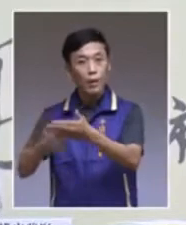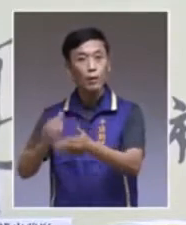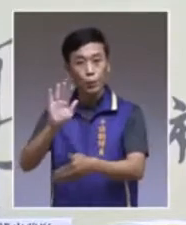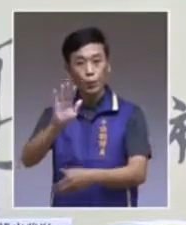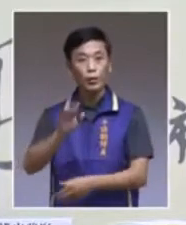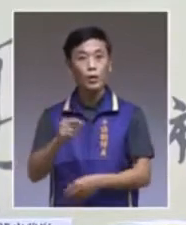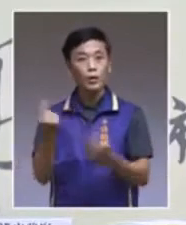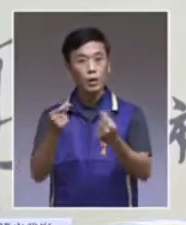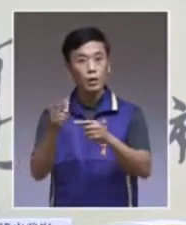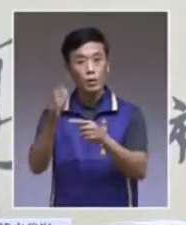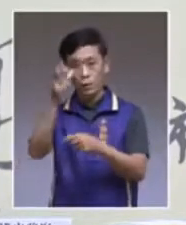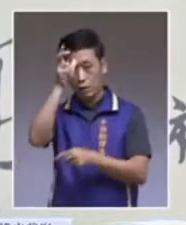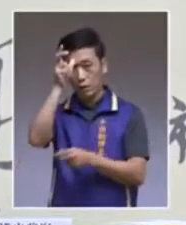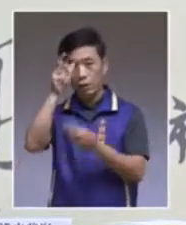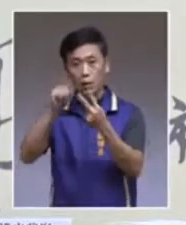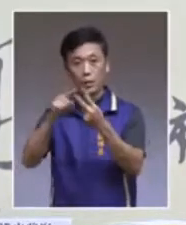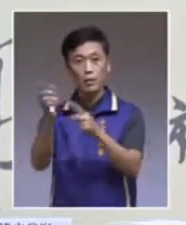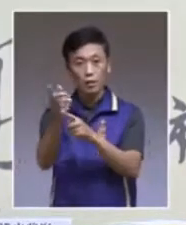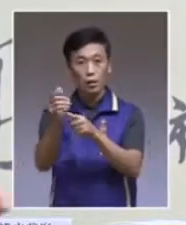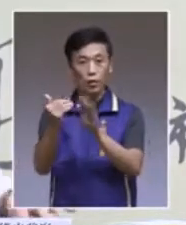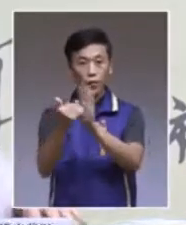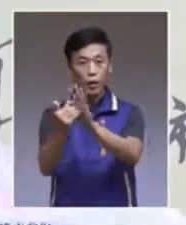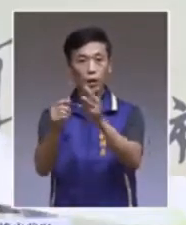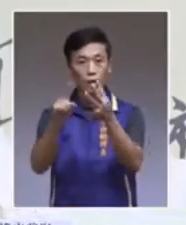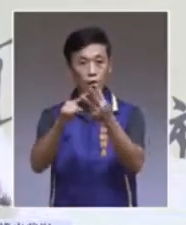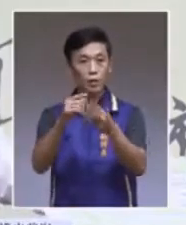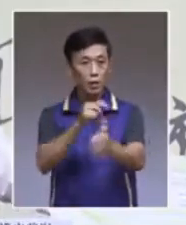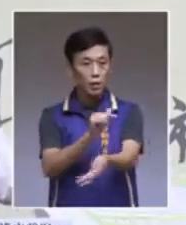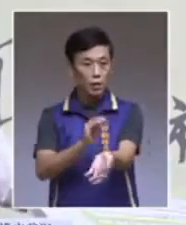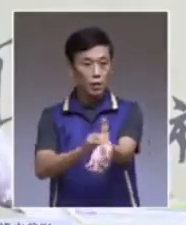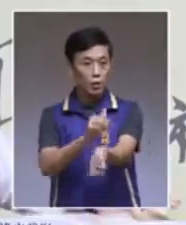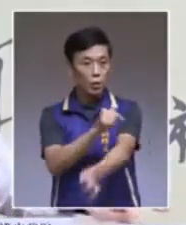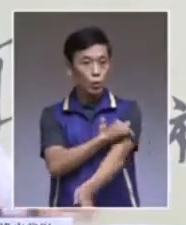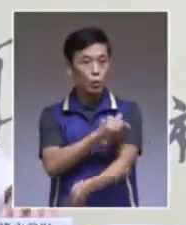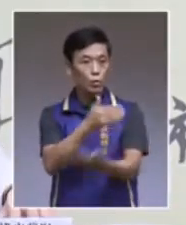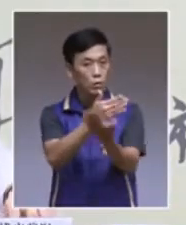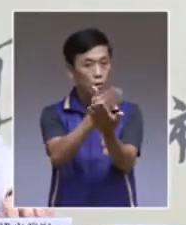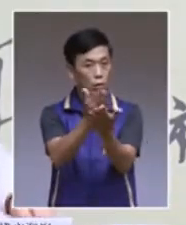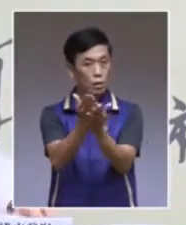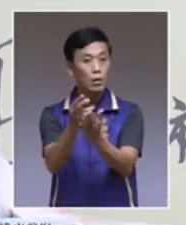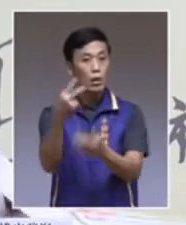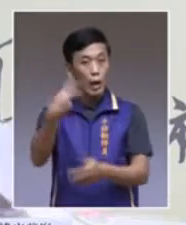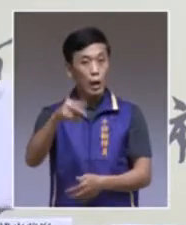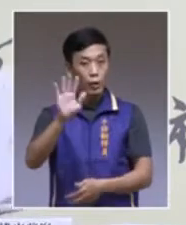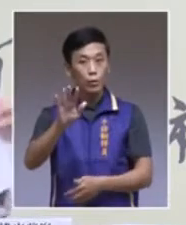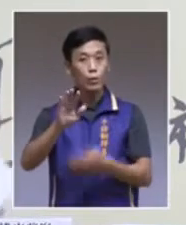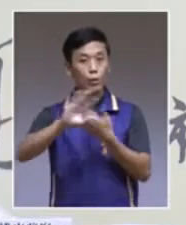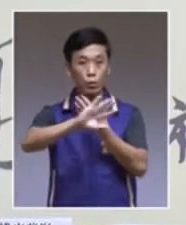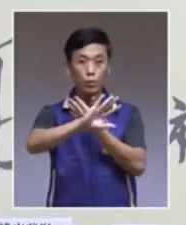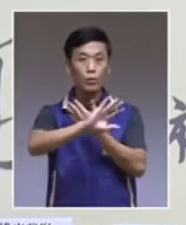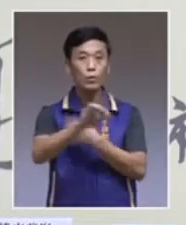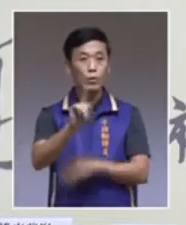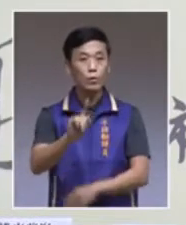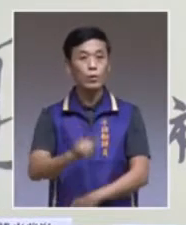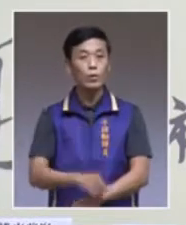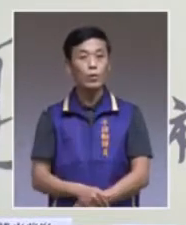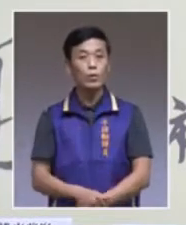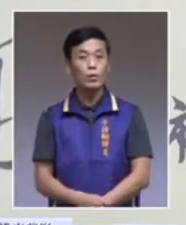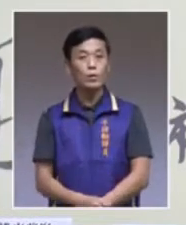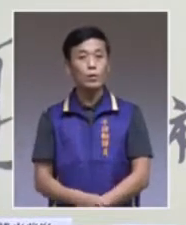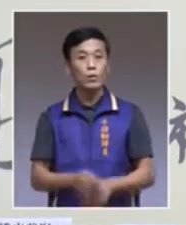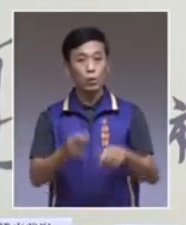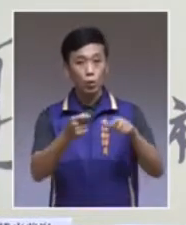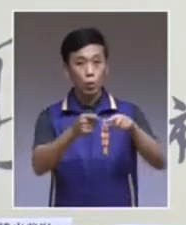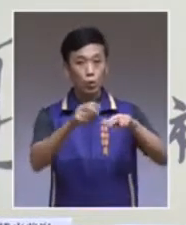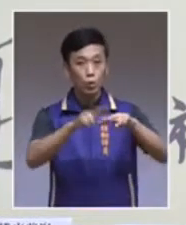些警消或者是医护等等，还有这个相关的这个公